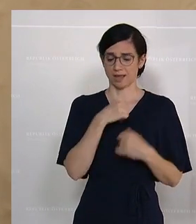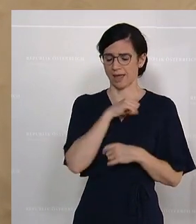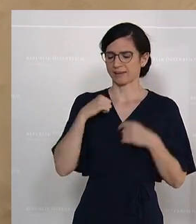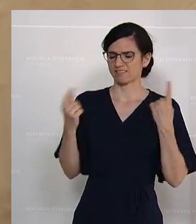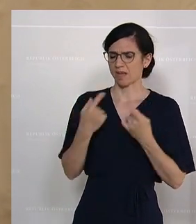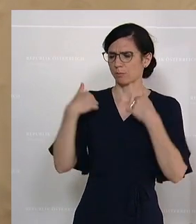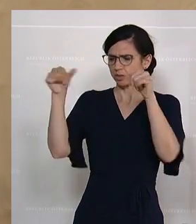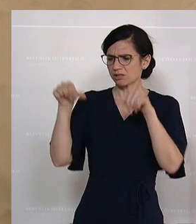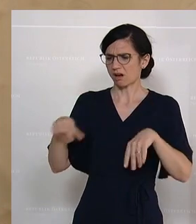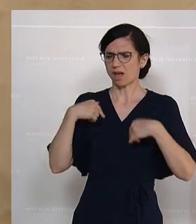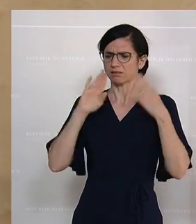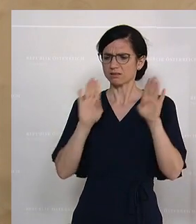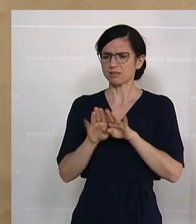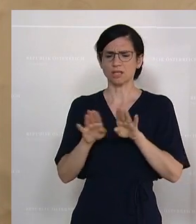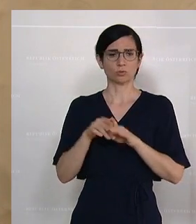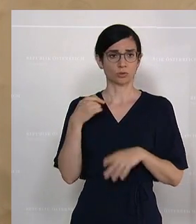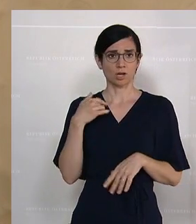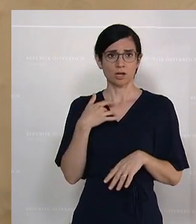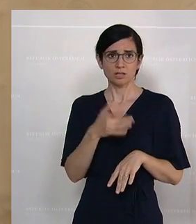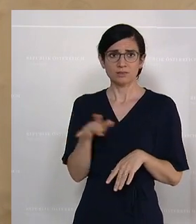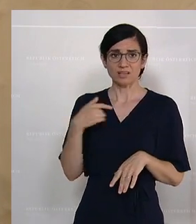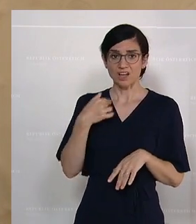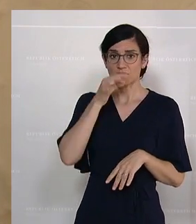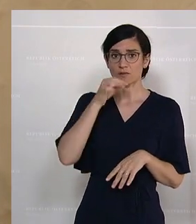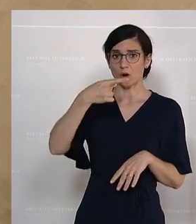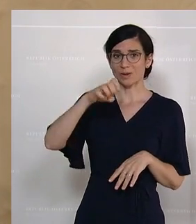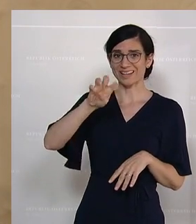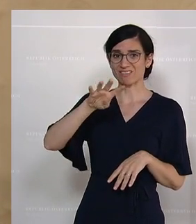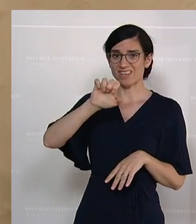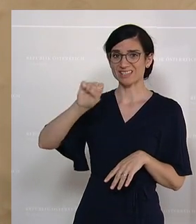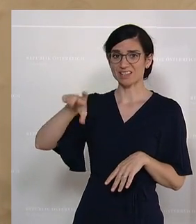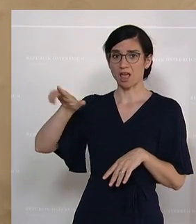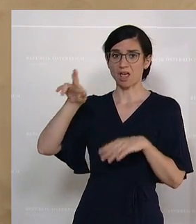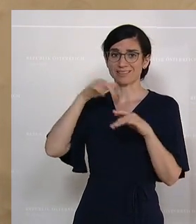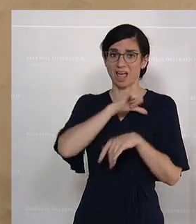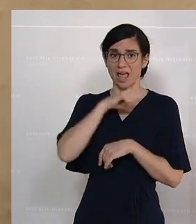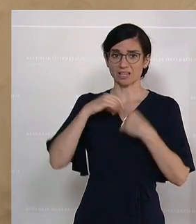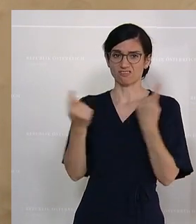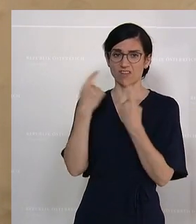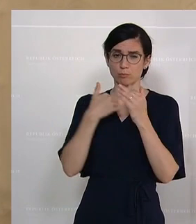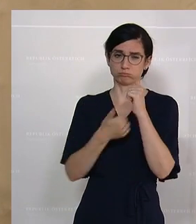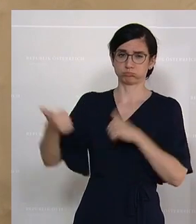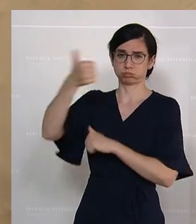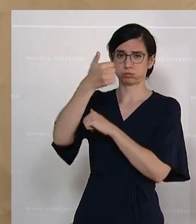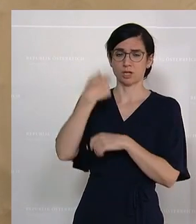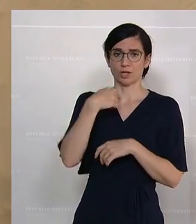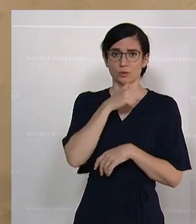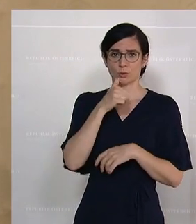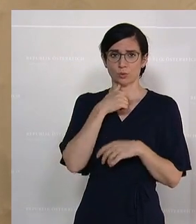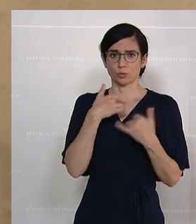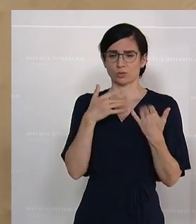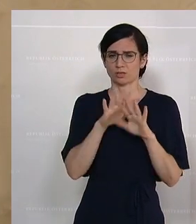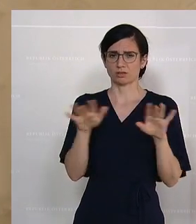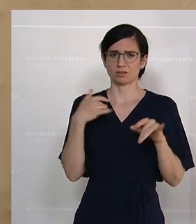ganz vorne mit dabei im grünen bereich nicht die ministerin gebe es klar die führt das ranking bei 1 werbung sondern im grünen paradies ohnehin